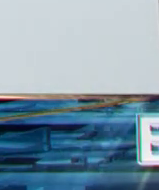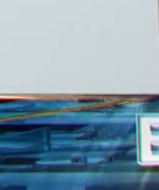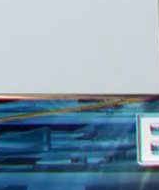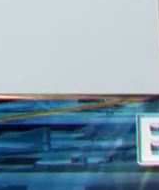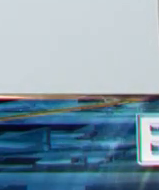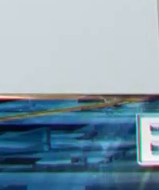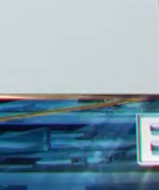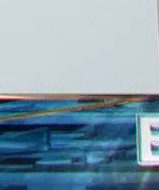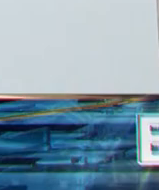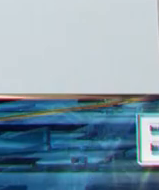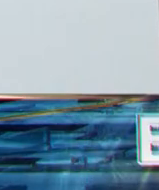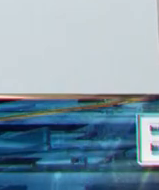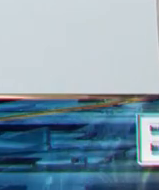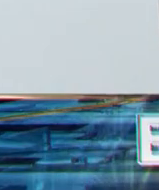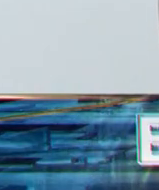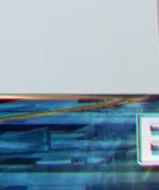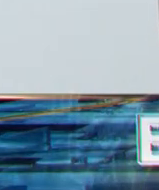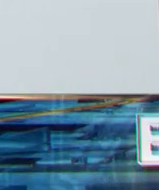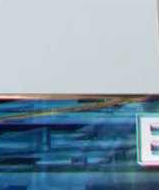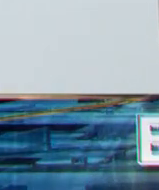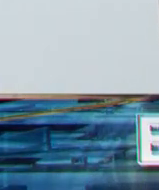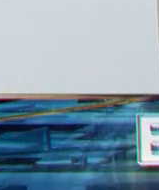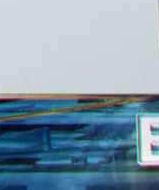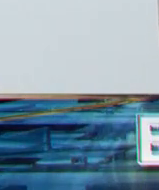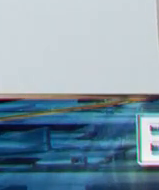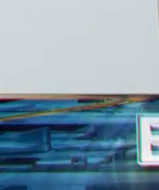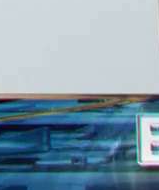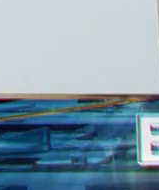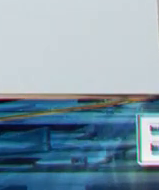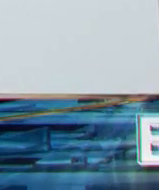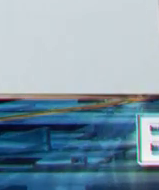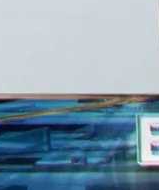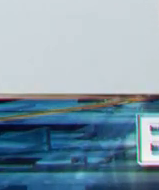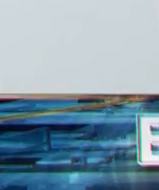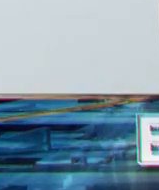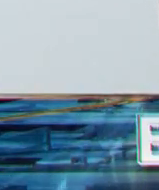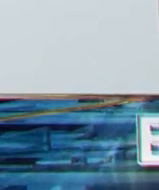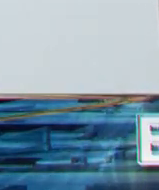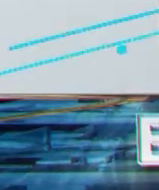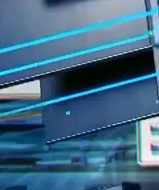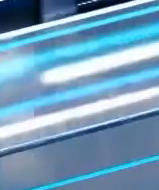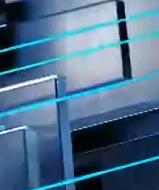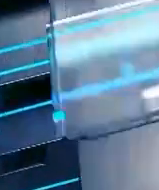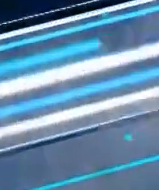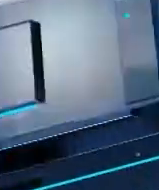сәйкес тұрғындар бір рет азық-түлік алуға дүкенге, базарға бара алады, ауруханаға баруға да рұқсат.